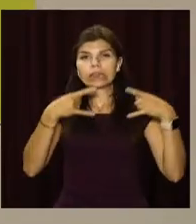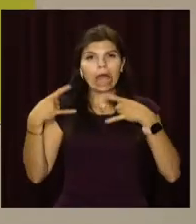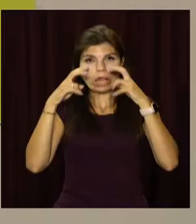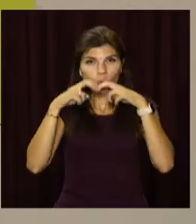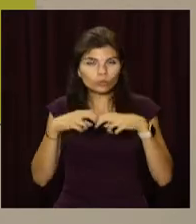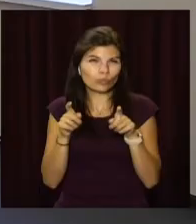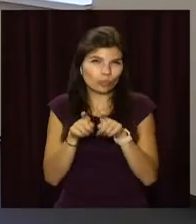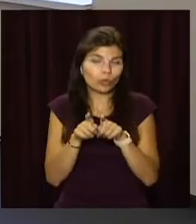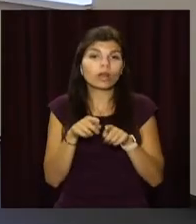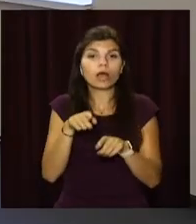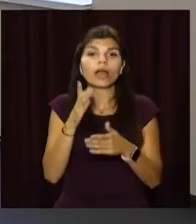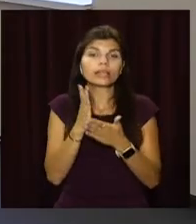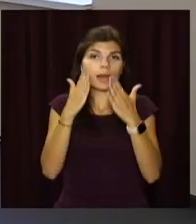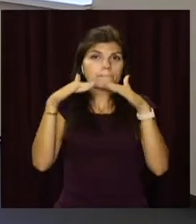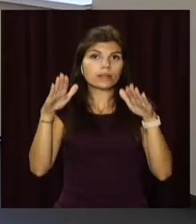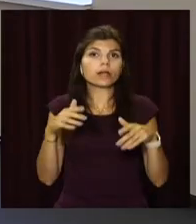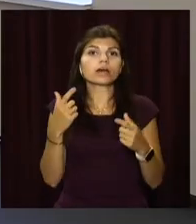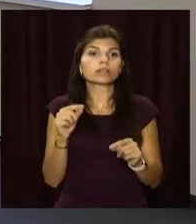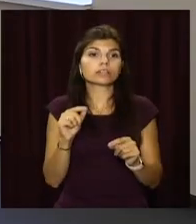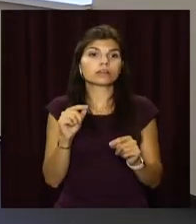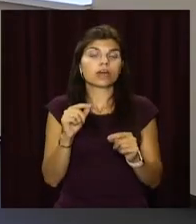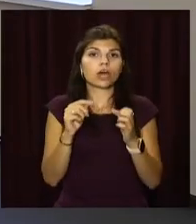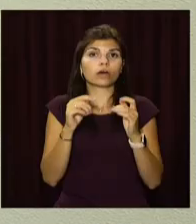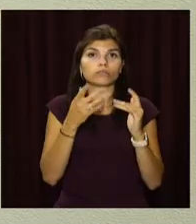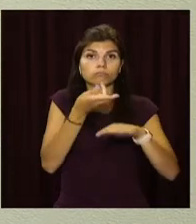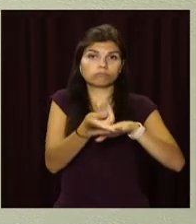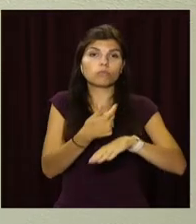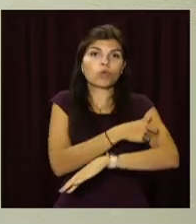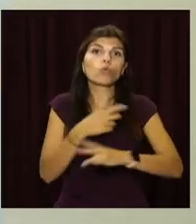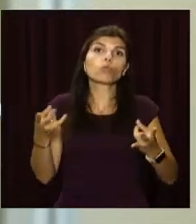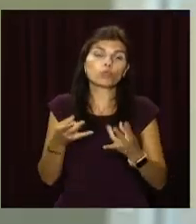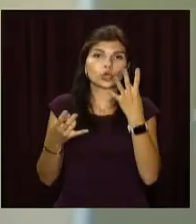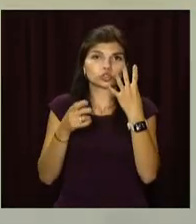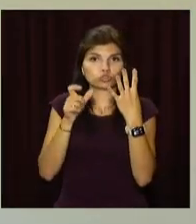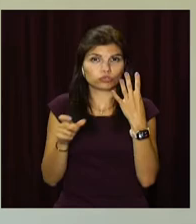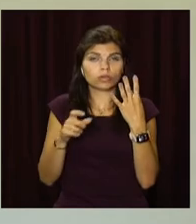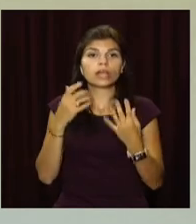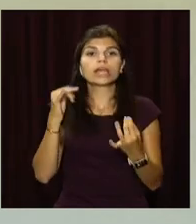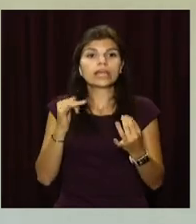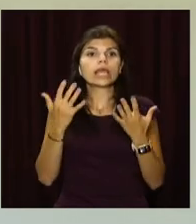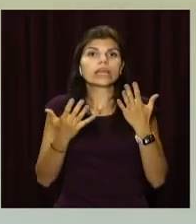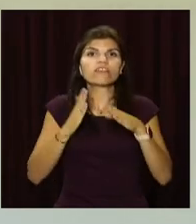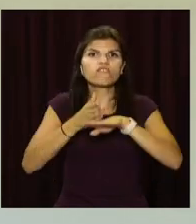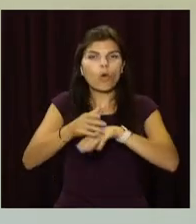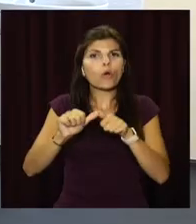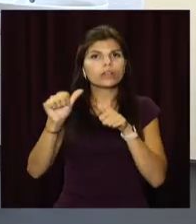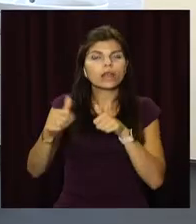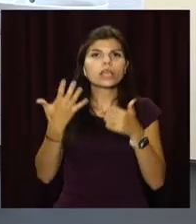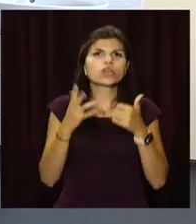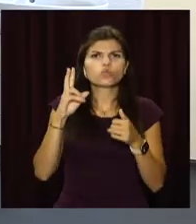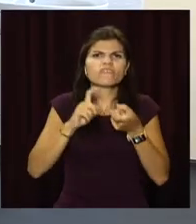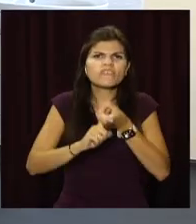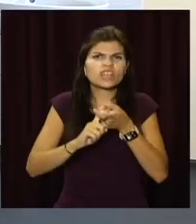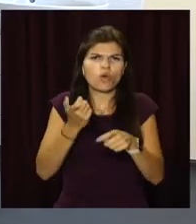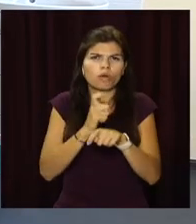персоналу. Передбачена також палата денного стаціонару на 4 ліжка та окремий вхід для людей з підозрою на вірусні захворювання. Обладнання